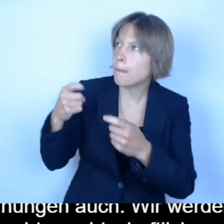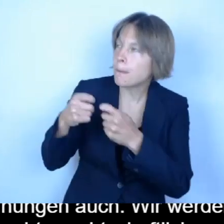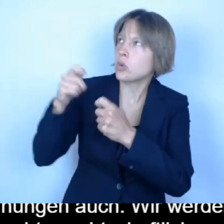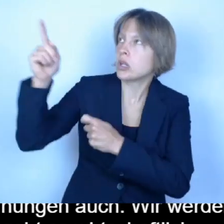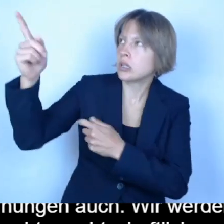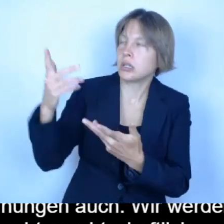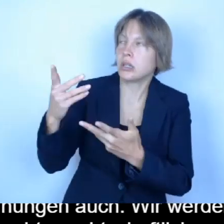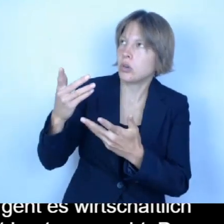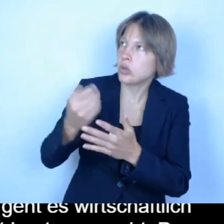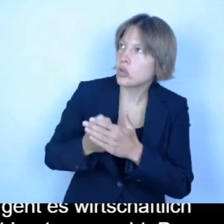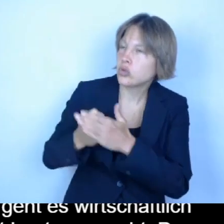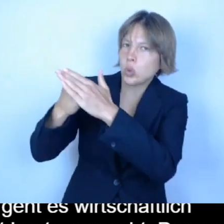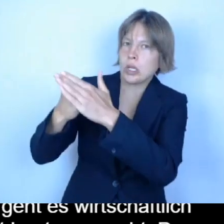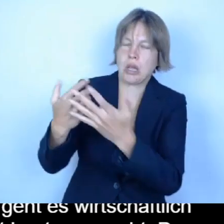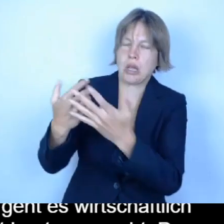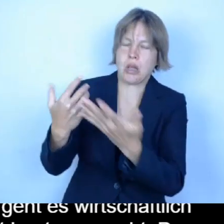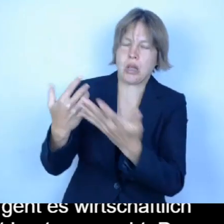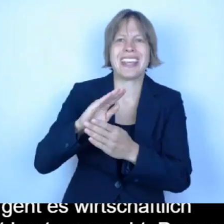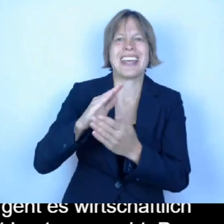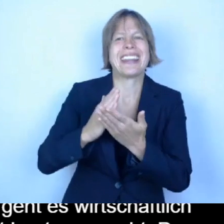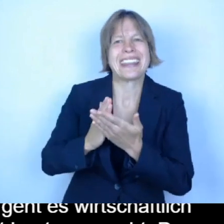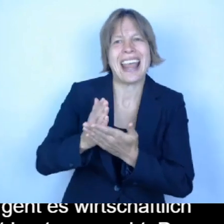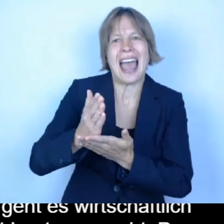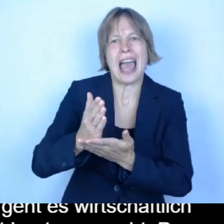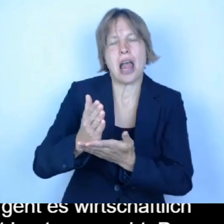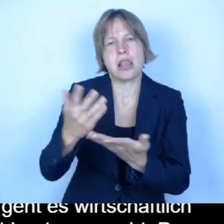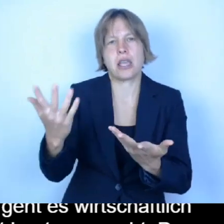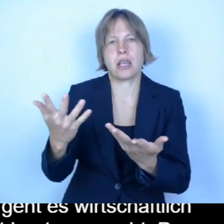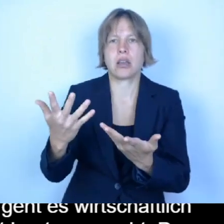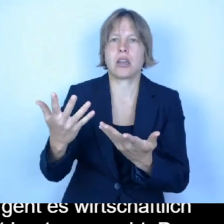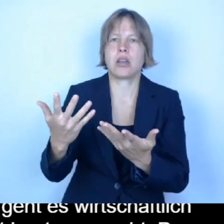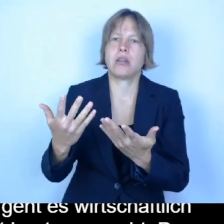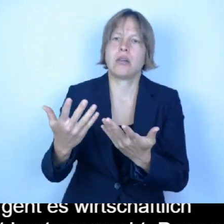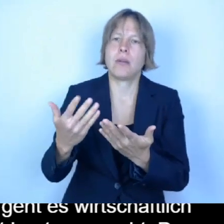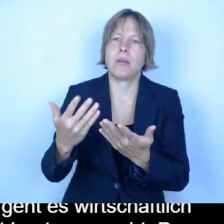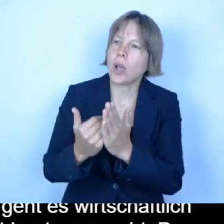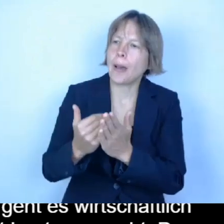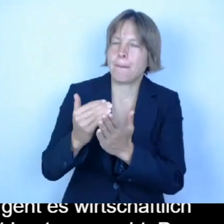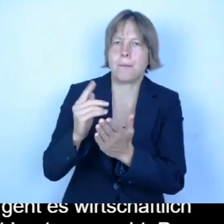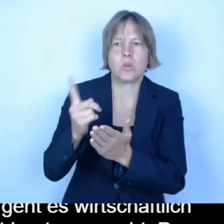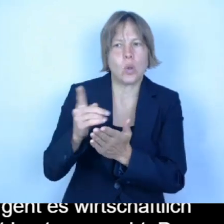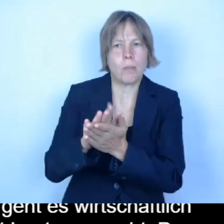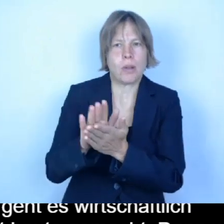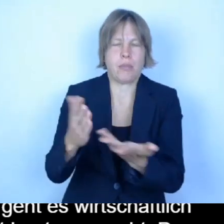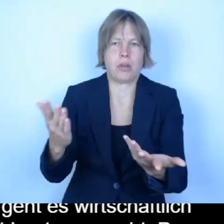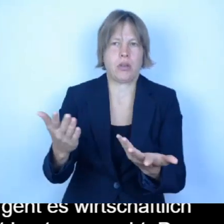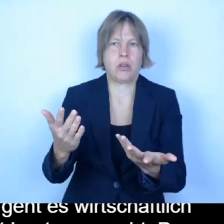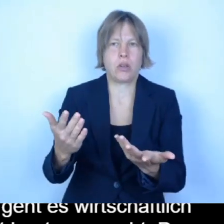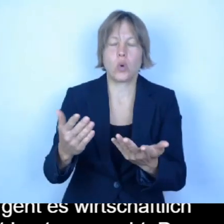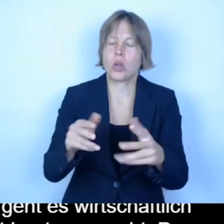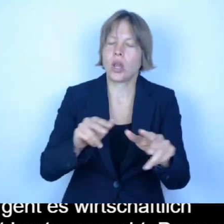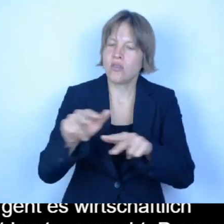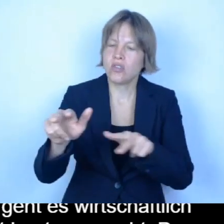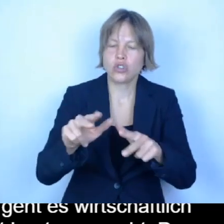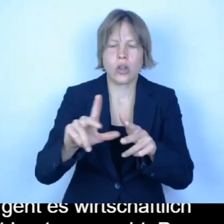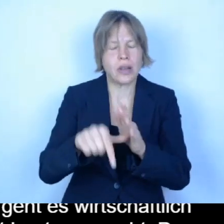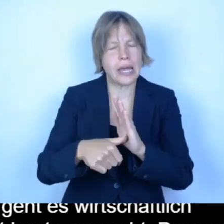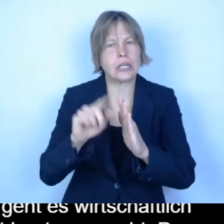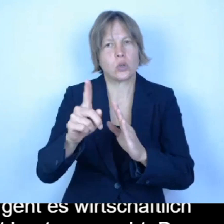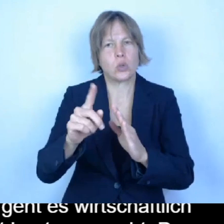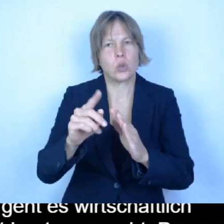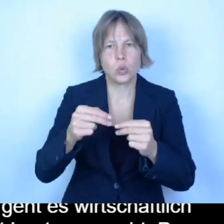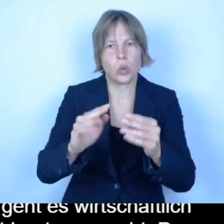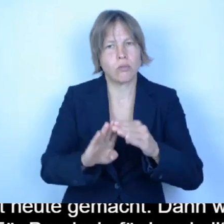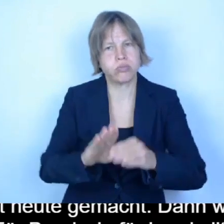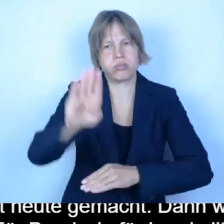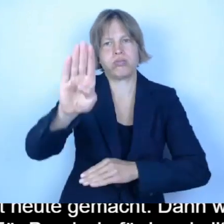den Start ermöglicht und auch wieder an wirtschaftlicher Leistungsfähigkeit bringt. Und wir werden dann auch noch mal überlegen zu